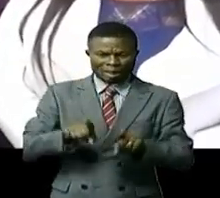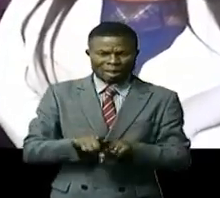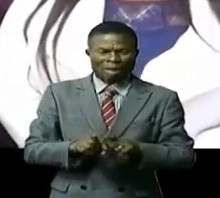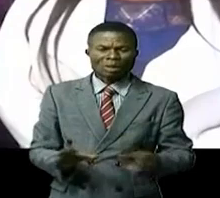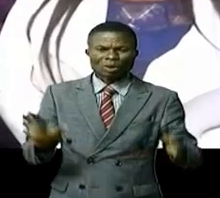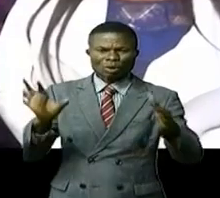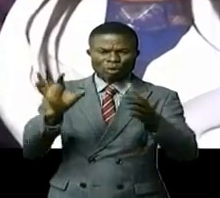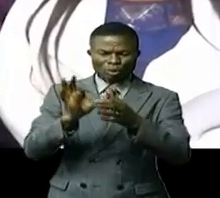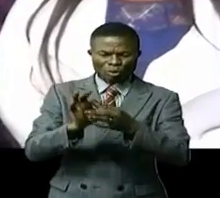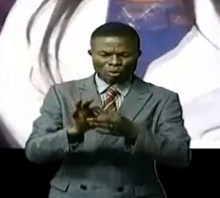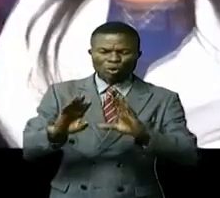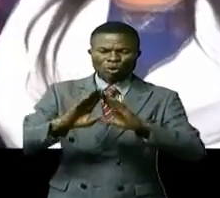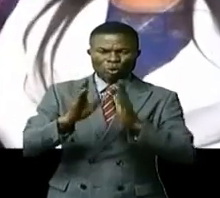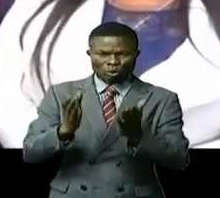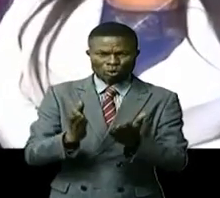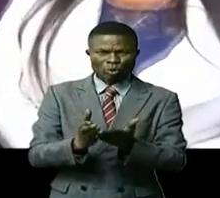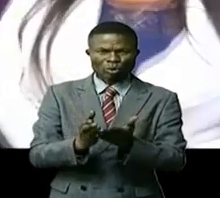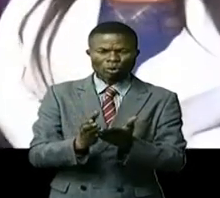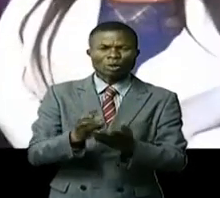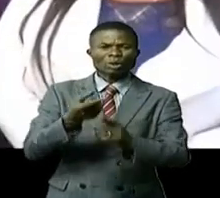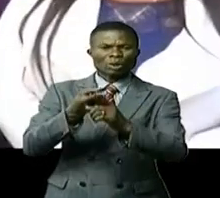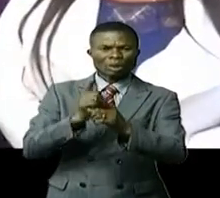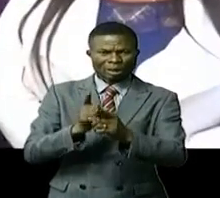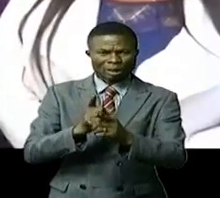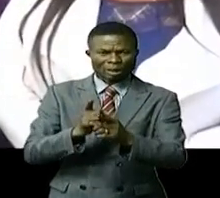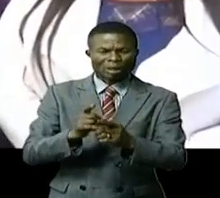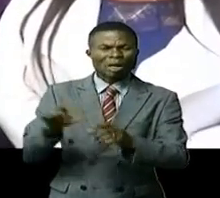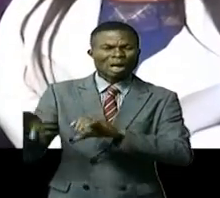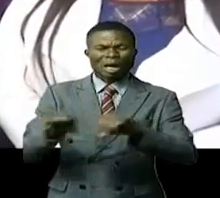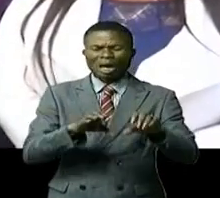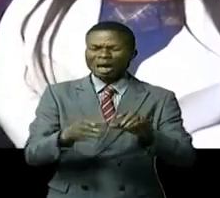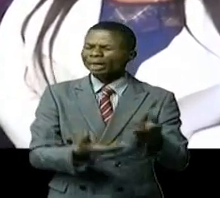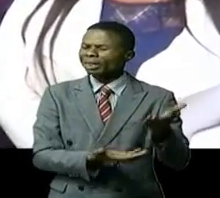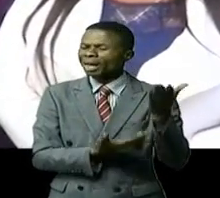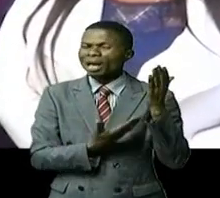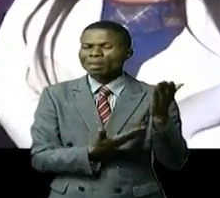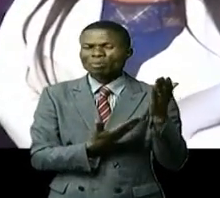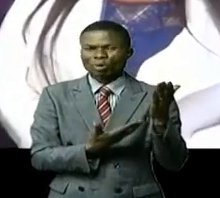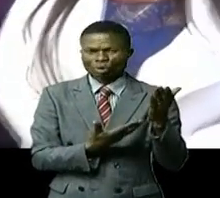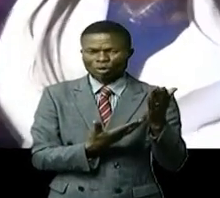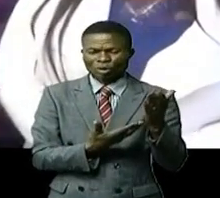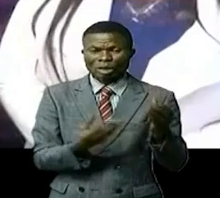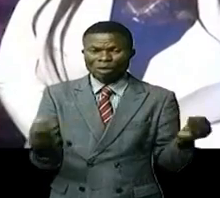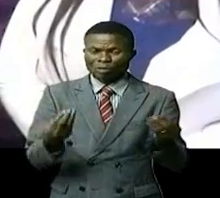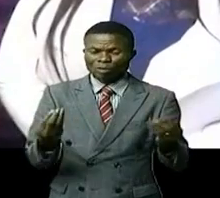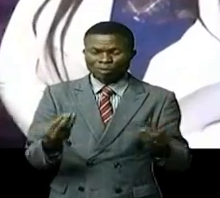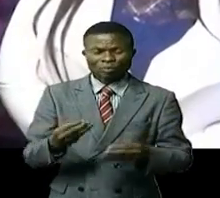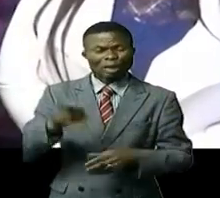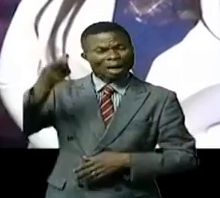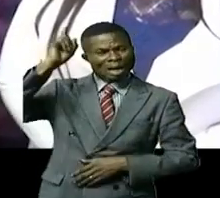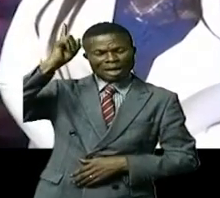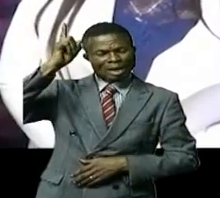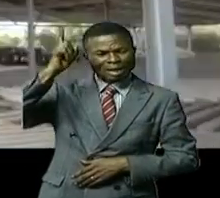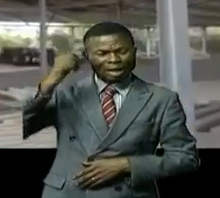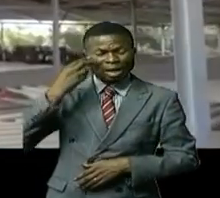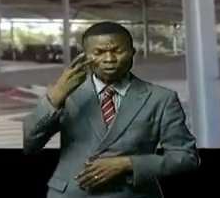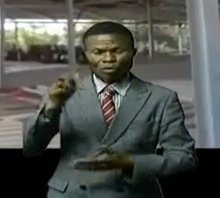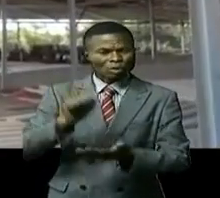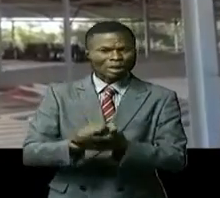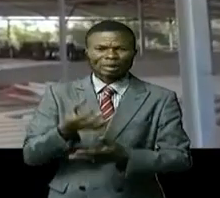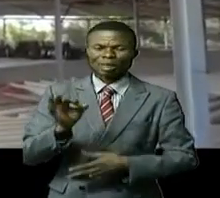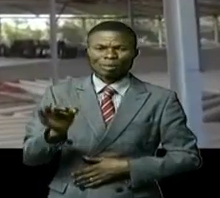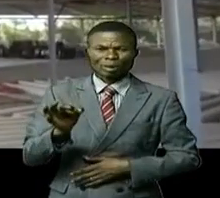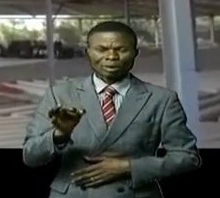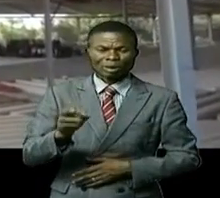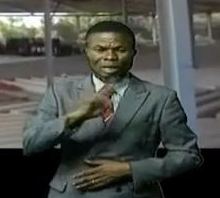pays indépendant et qui reçoit le roi. Donc c'est un événement de taille que nous n'avons pas connu il y a déjà quelques années. Les rois des